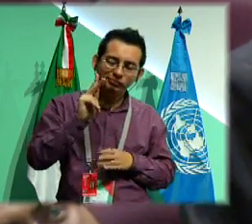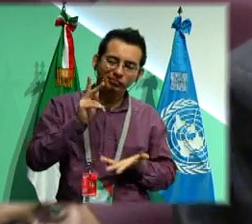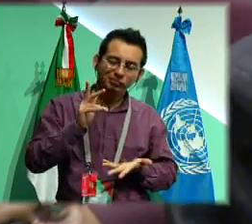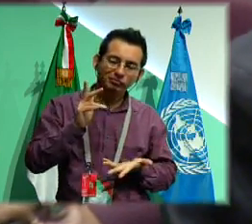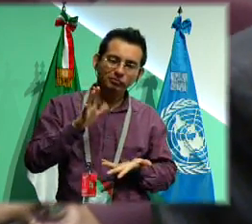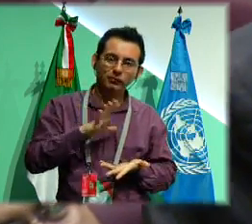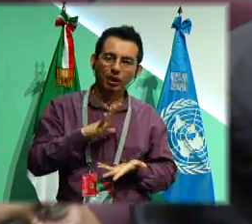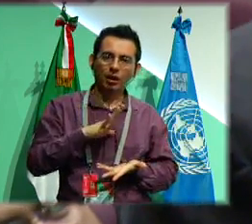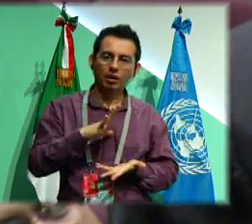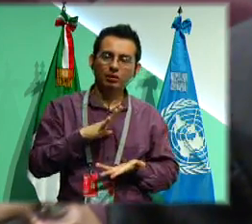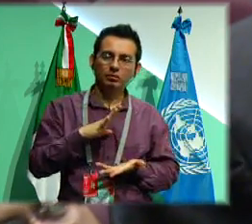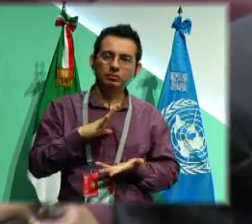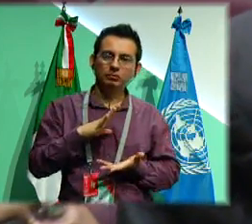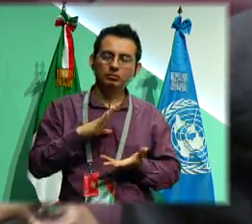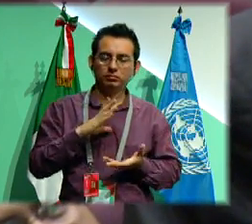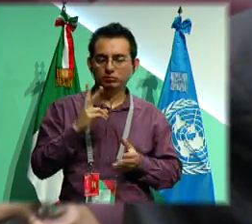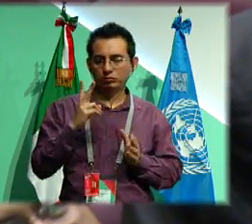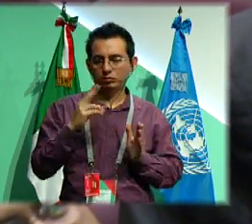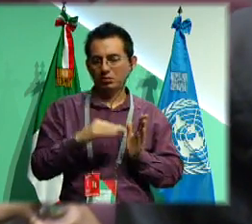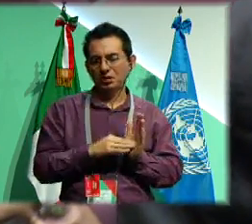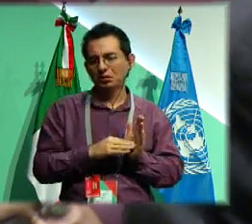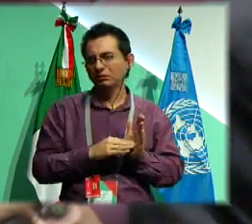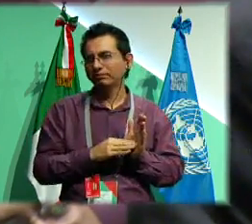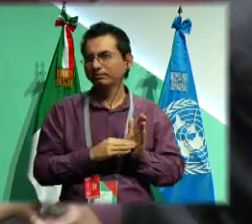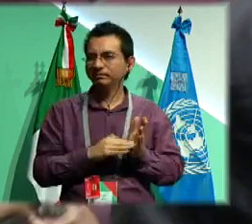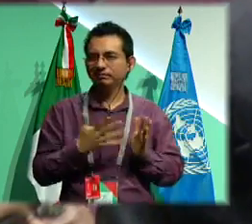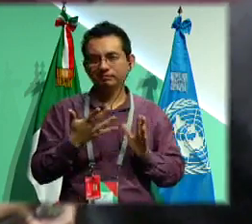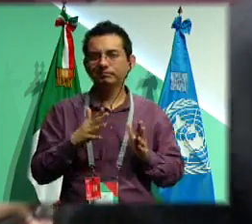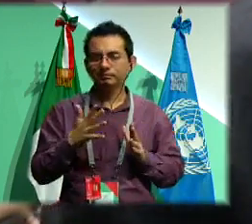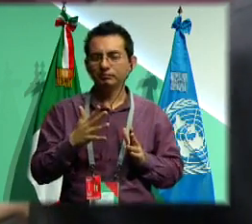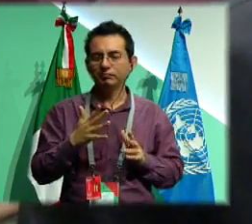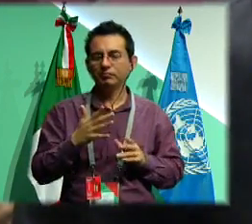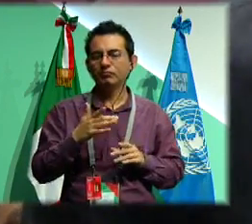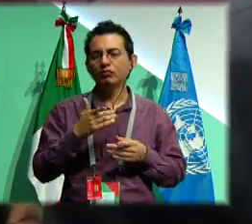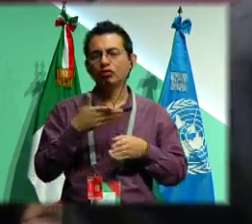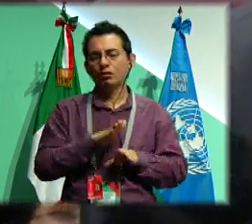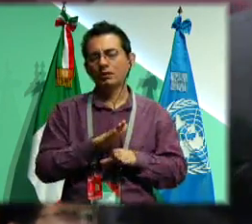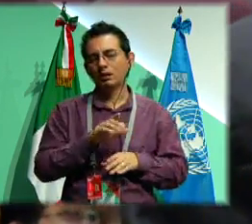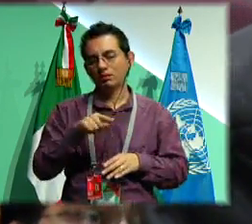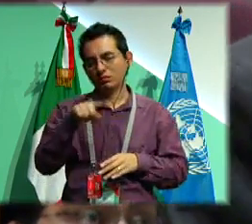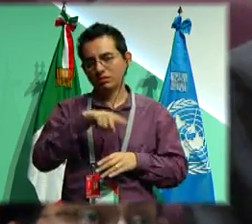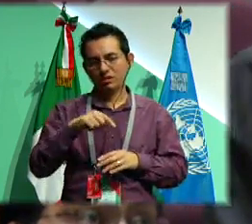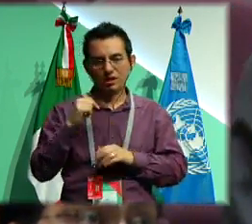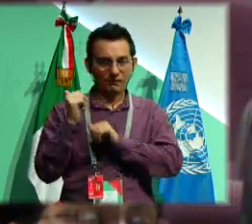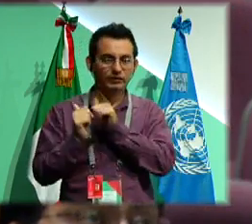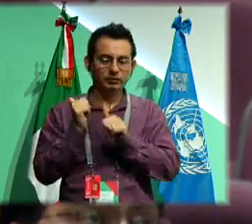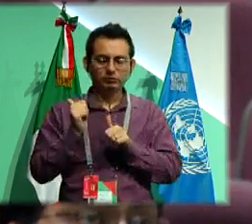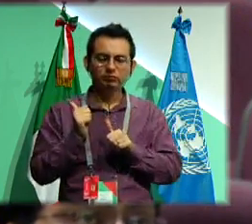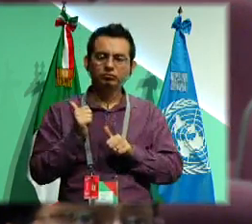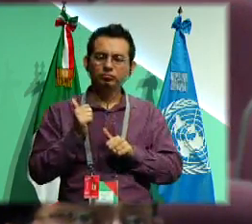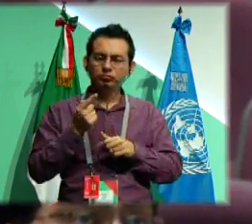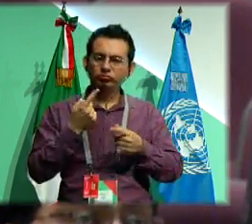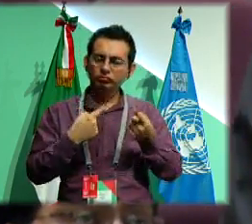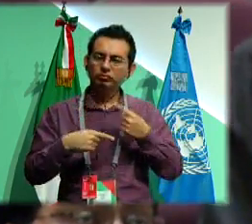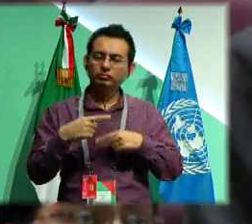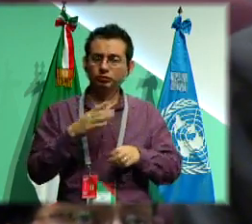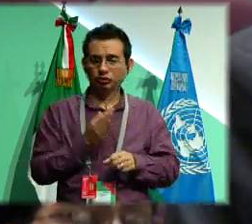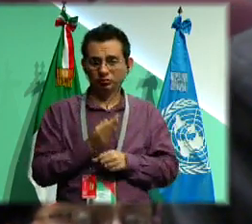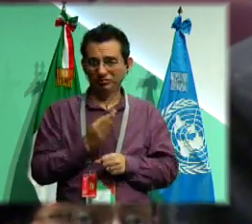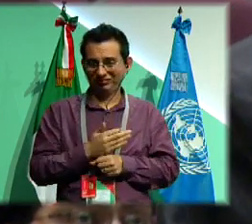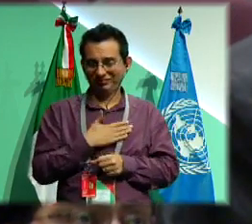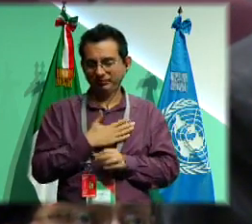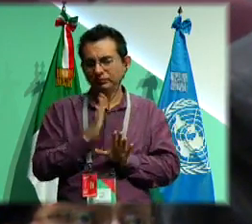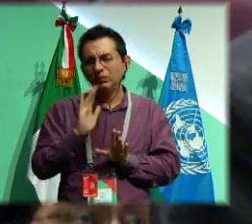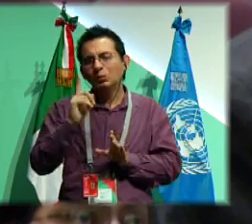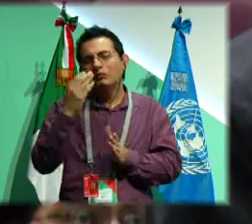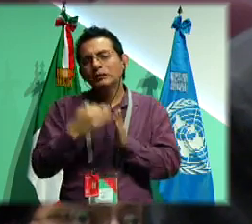maintenant c'est le thème principal des débats. au moment de l'élection présidentielle. Et maintenant,